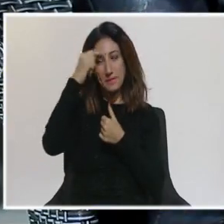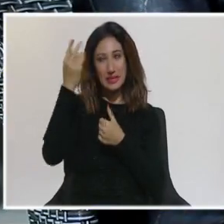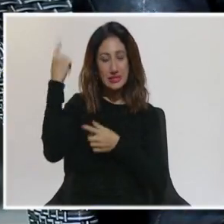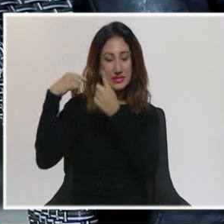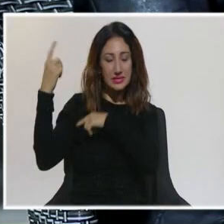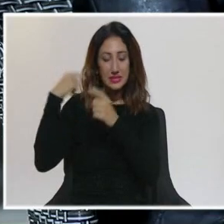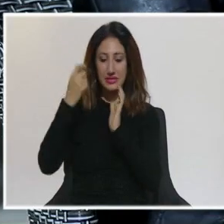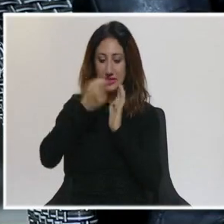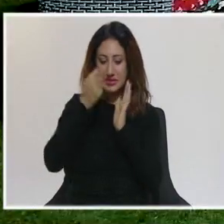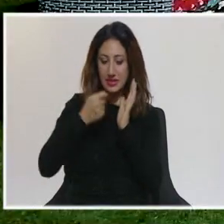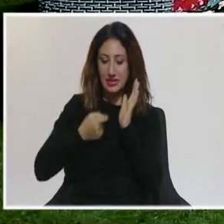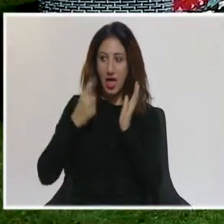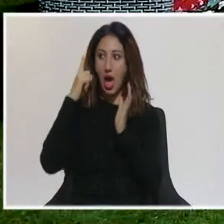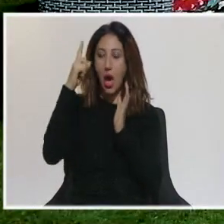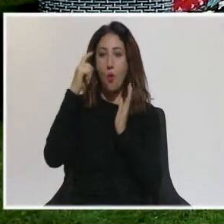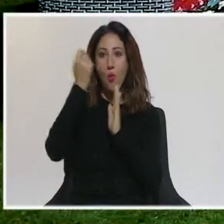واحد